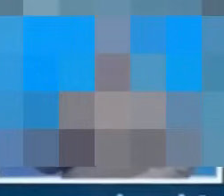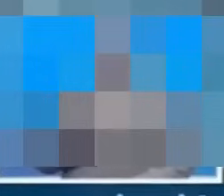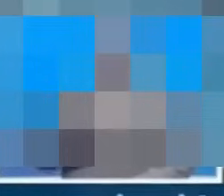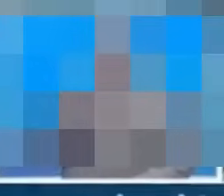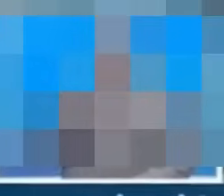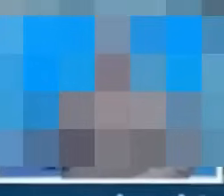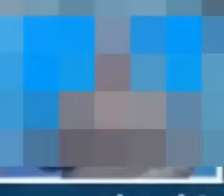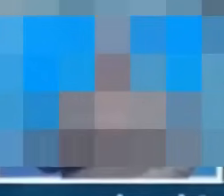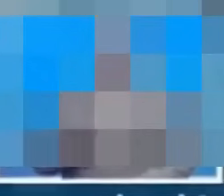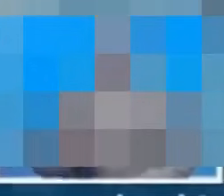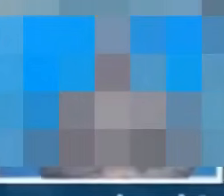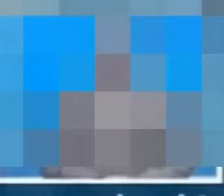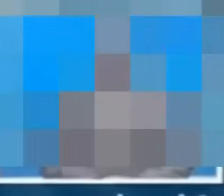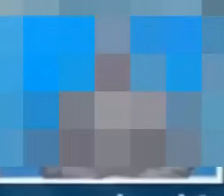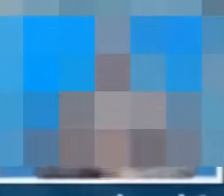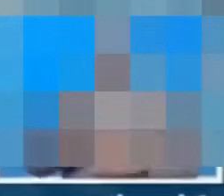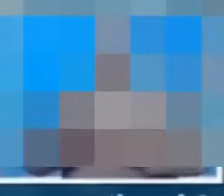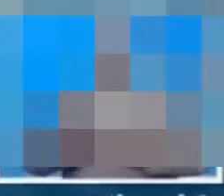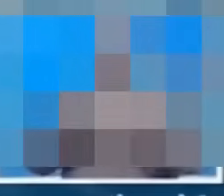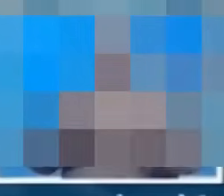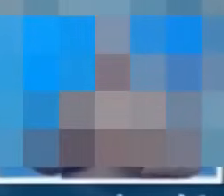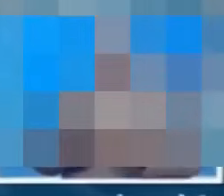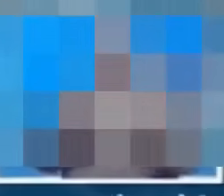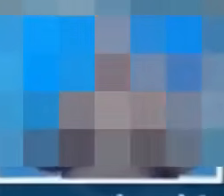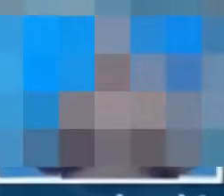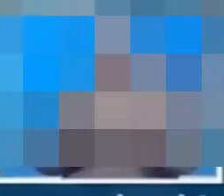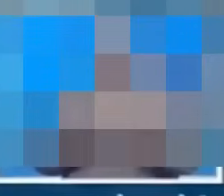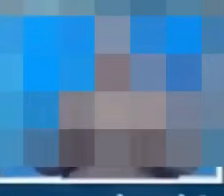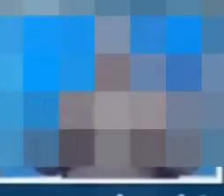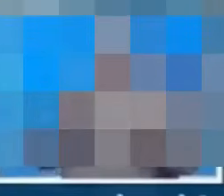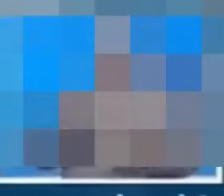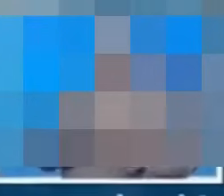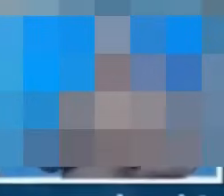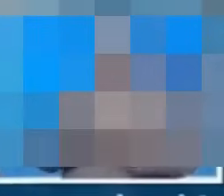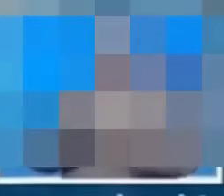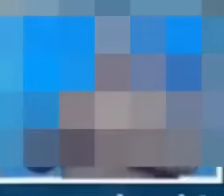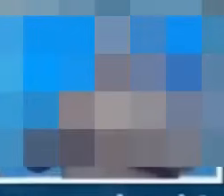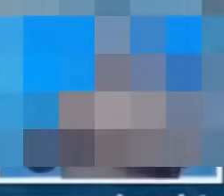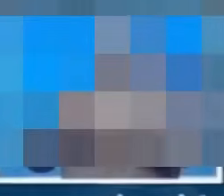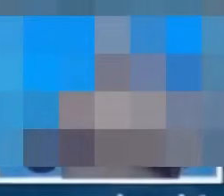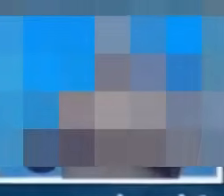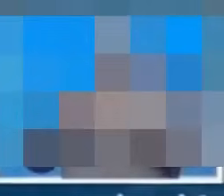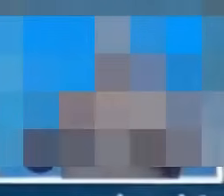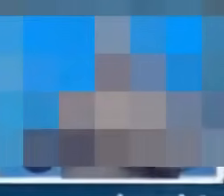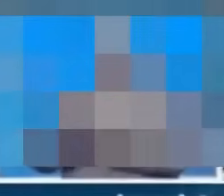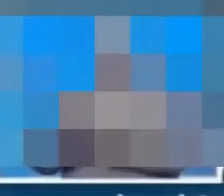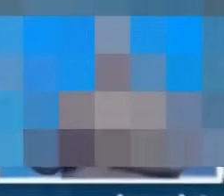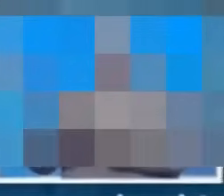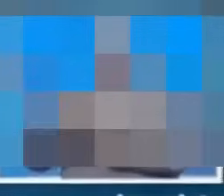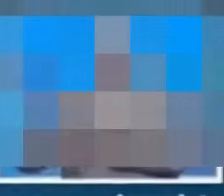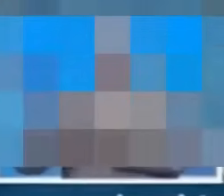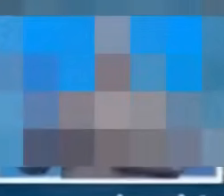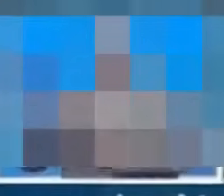مصاب. كما كشفت الصحة عن استشهاد وإصابة عدد من الفلسطينيين جراء القصف الجوي والمدفعي المتواصل على